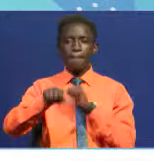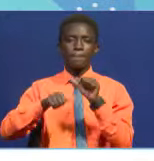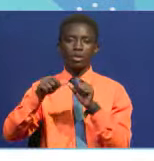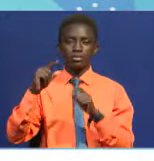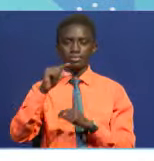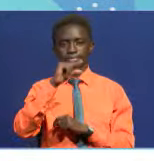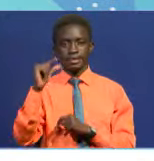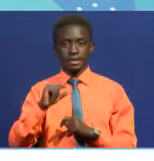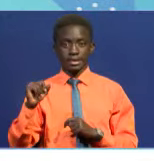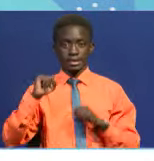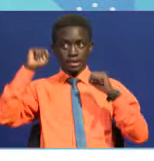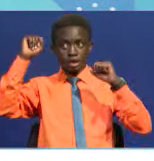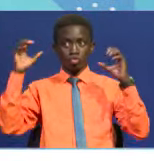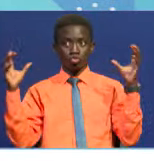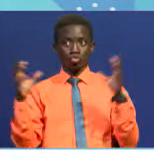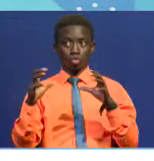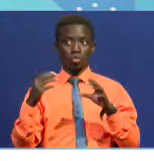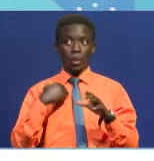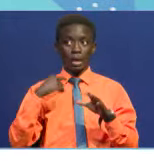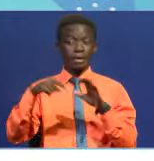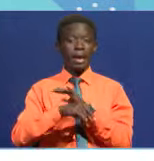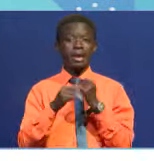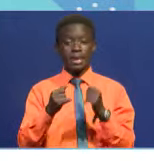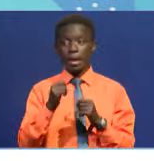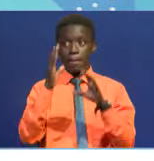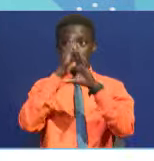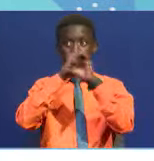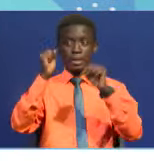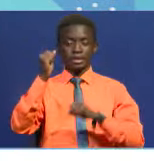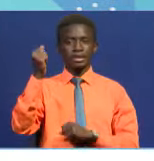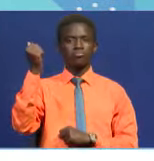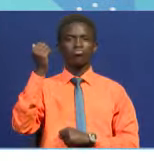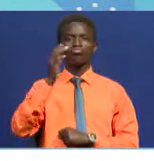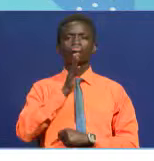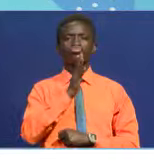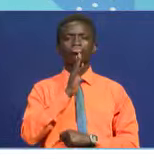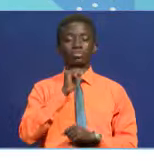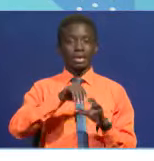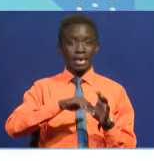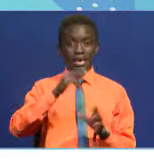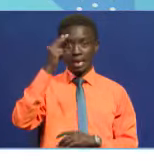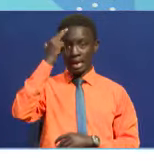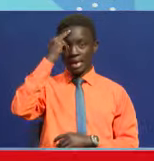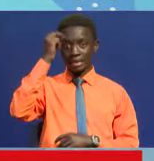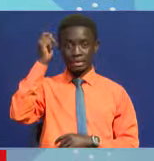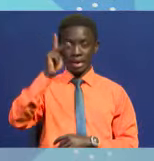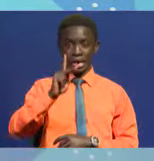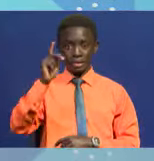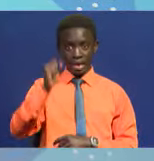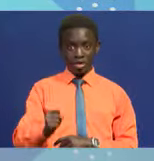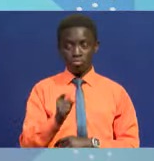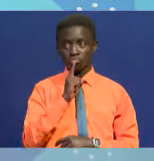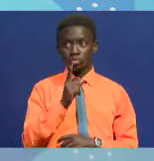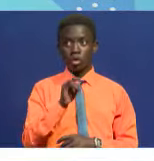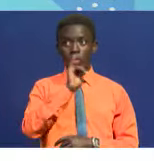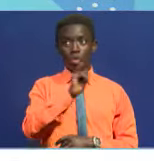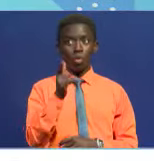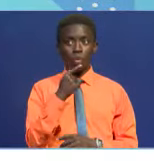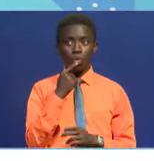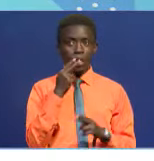mwingilio kutoka nje. Rais ambaye alikuwa akizungumza katika kaunti ya Kajiado alionya kuwa watu ambao hakuwataja majina